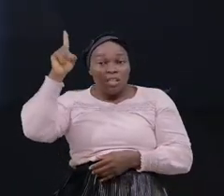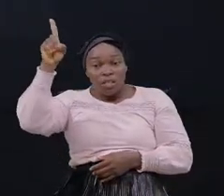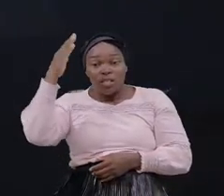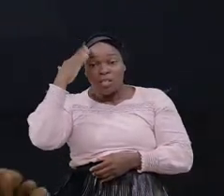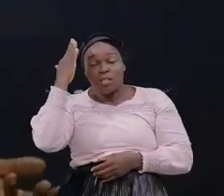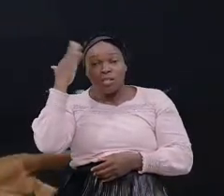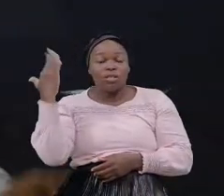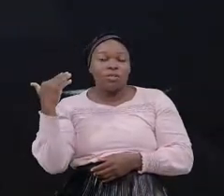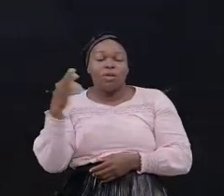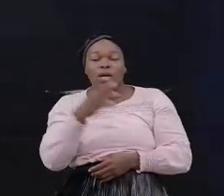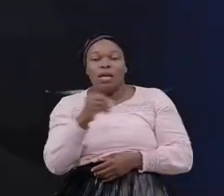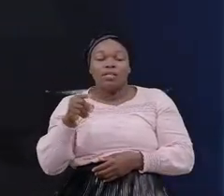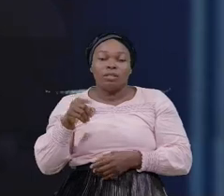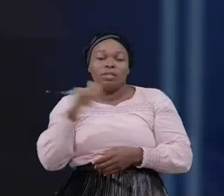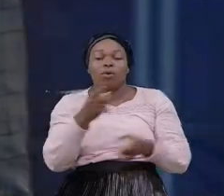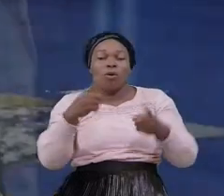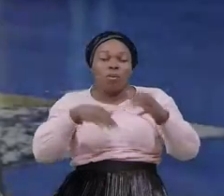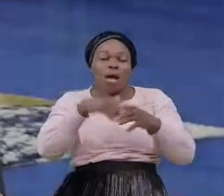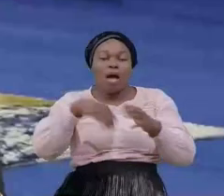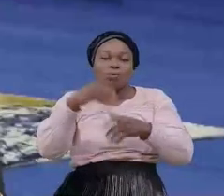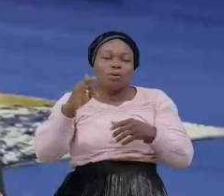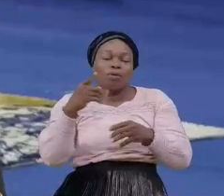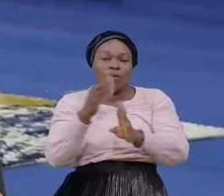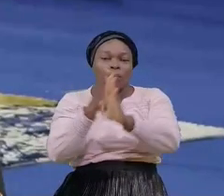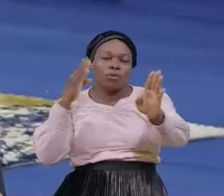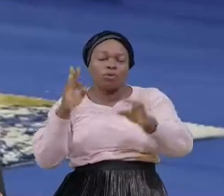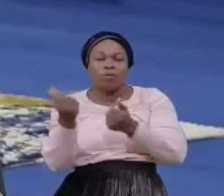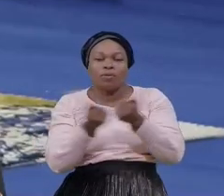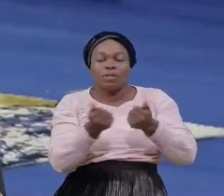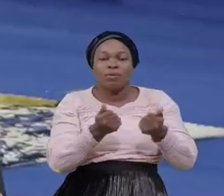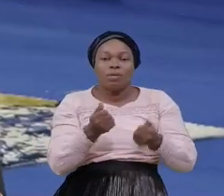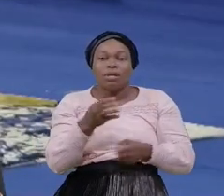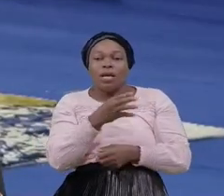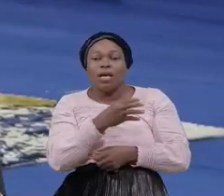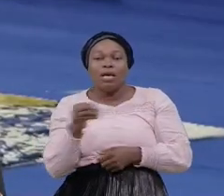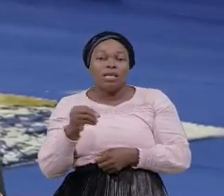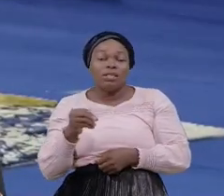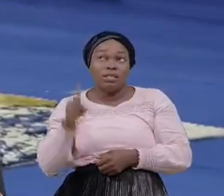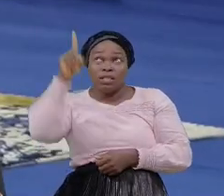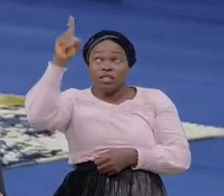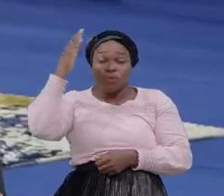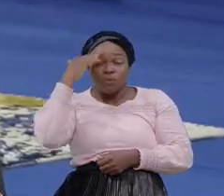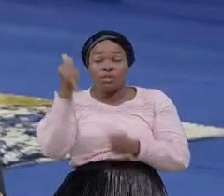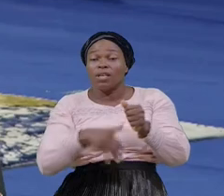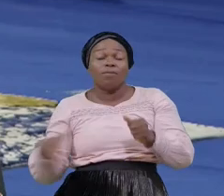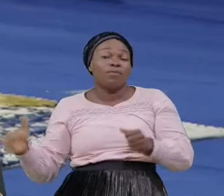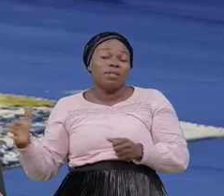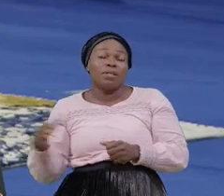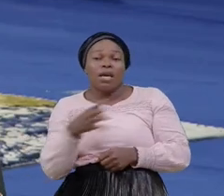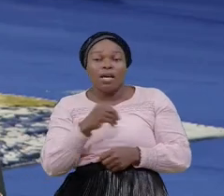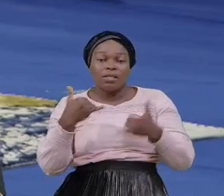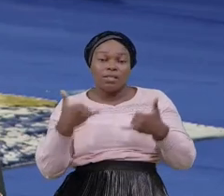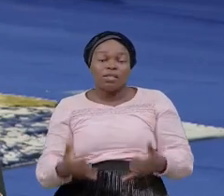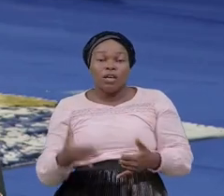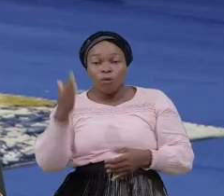il sait. Lorsque vous descendez du taxi, allez doucement, la douleur est ici.